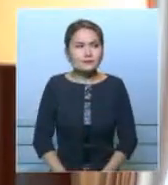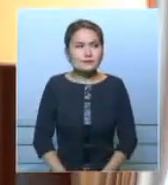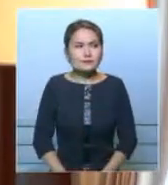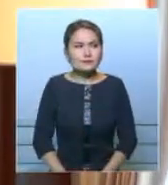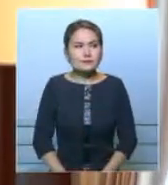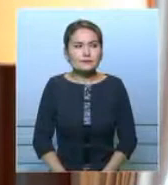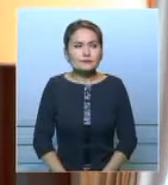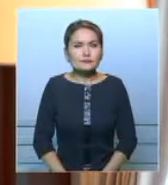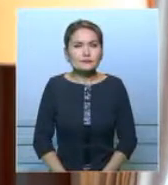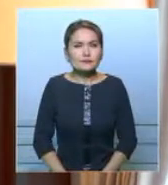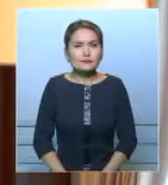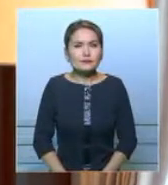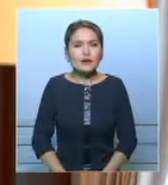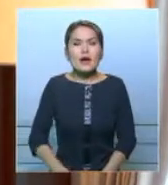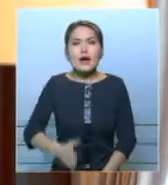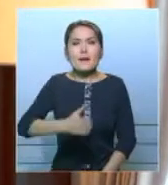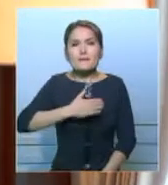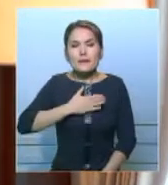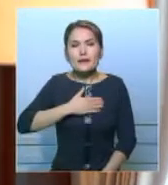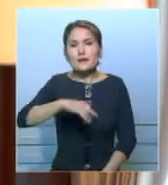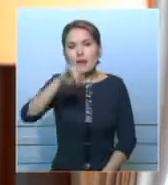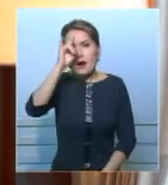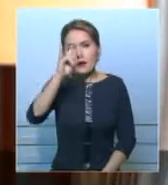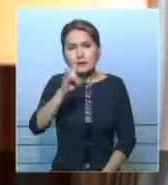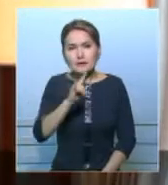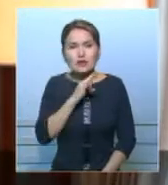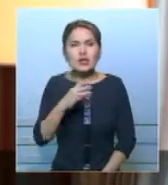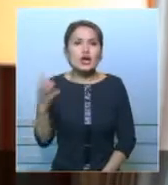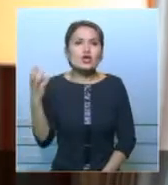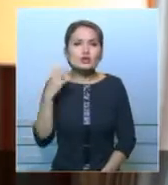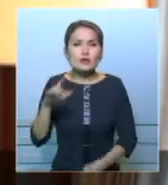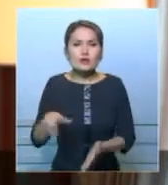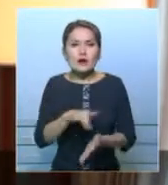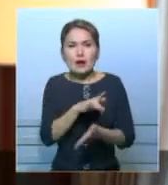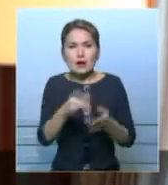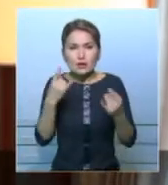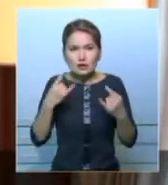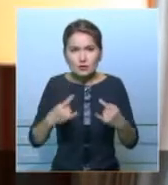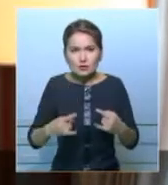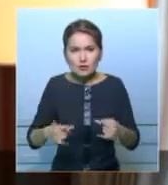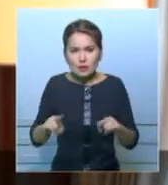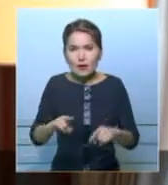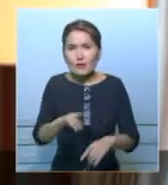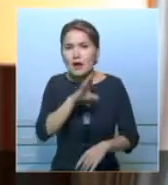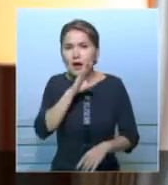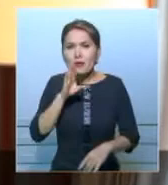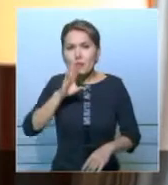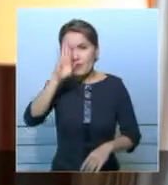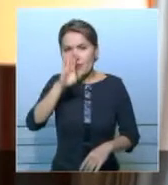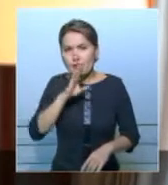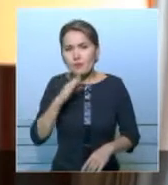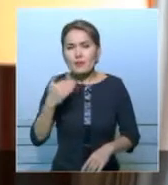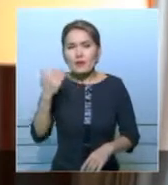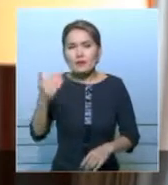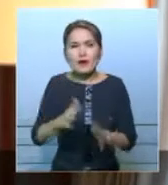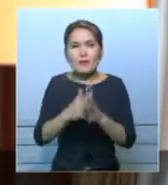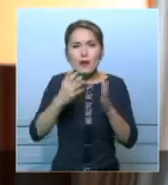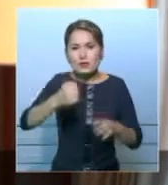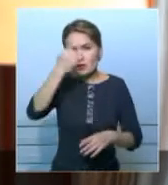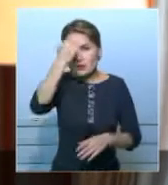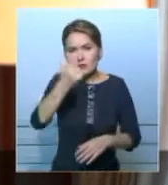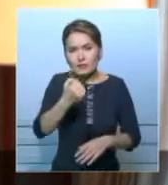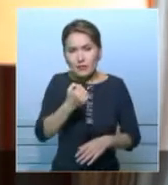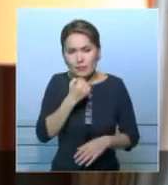Я родился в Казларде. Мен Қазақстанда, Қызылорда қаласында туып өскенім үшін ата-анама алғыс айтамын. Кегізде егер өзге жерде дүниеге